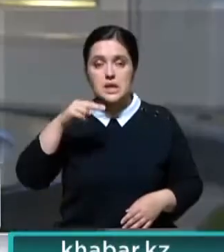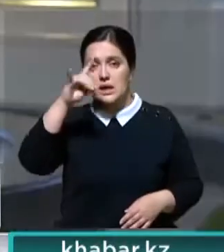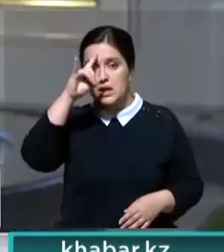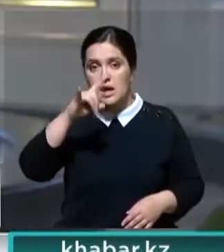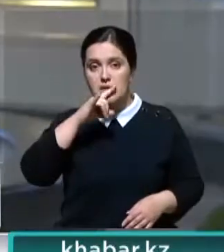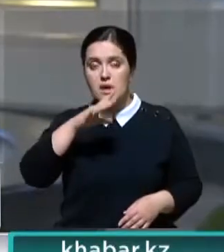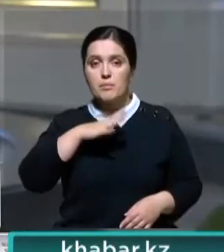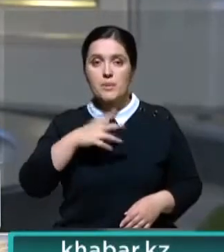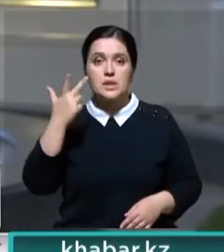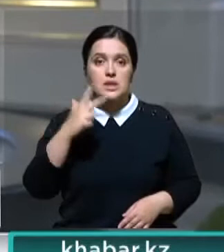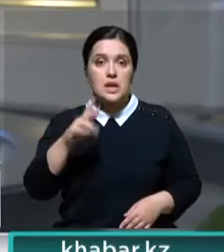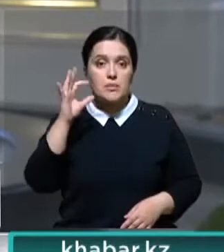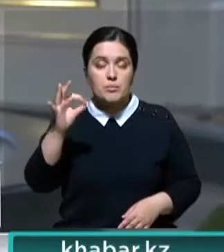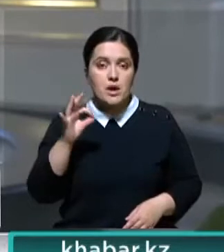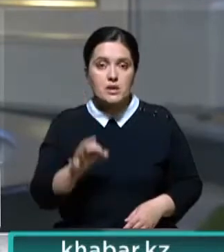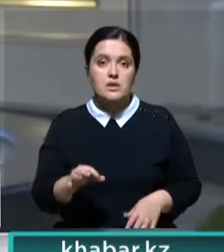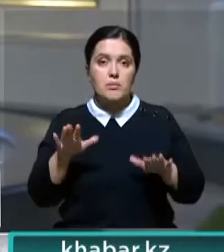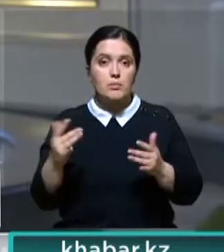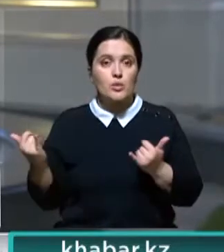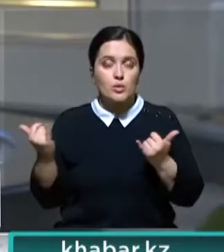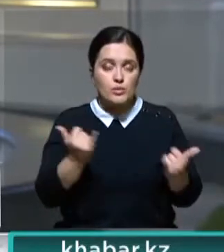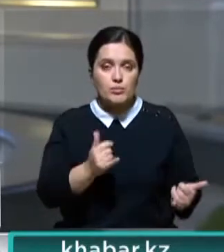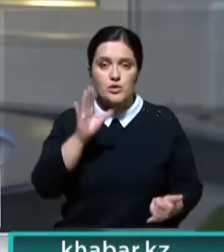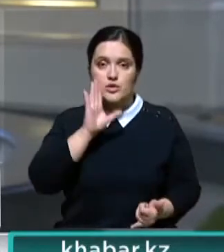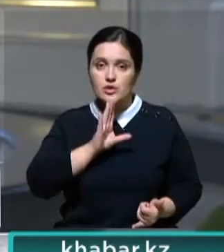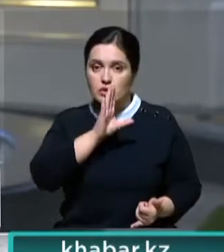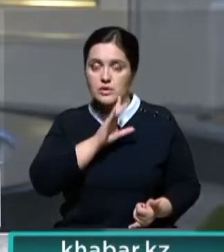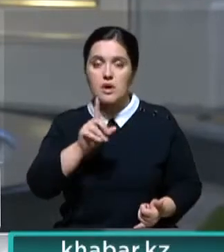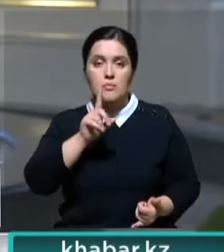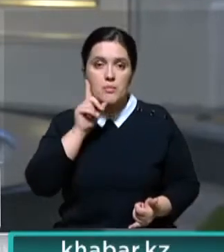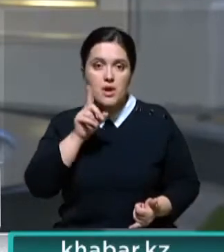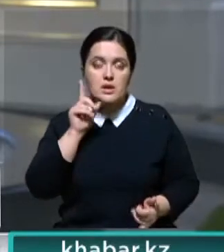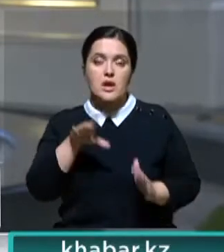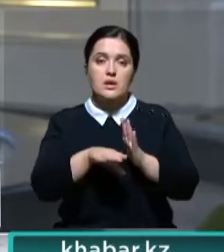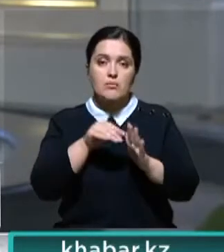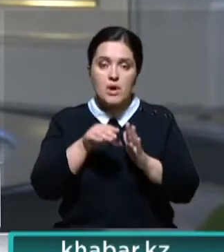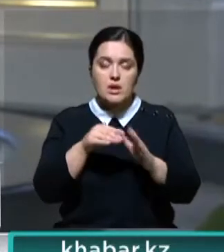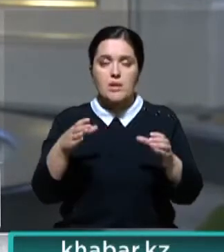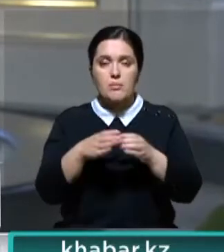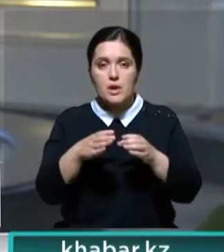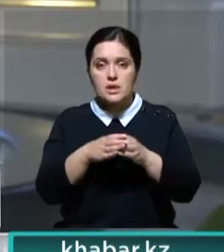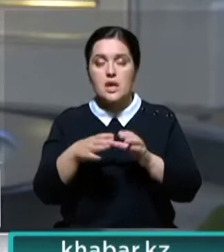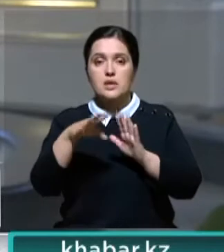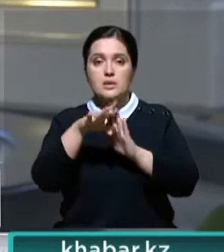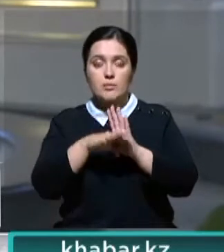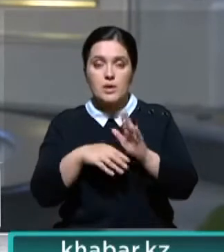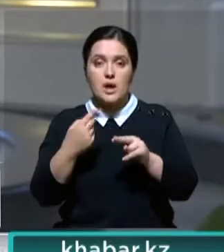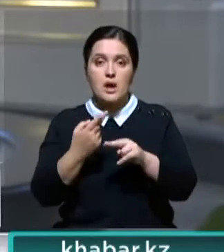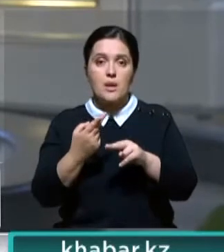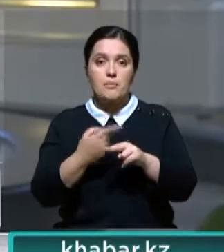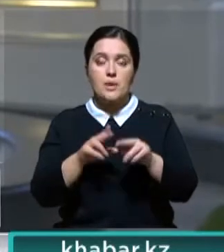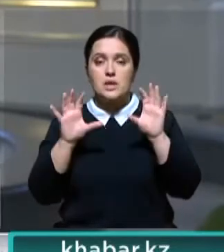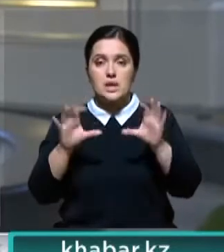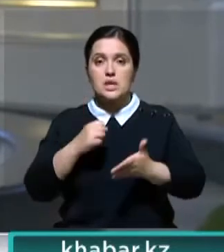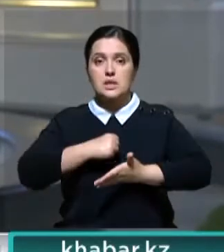Казахстана 30-процентной квоты для женщин, молодежи в избирательных партийных списках. Законодательно